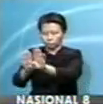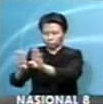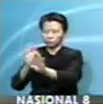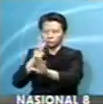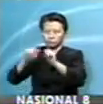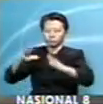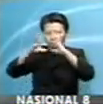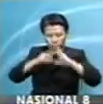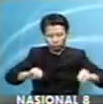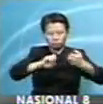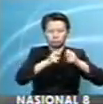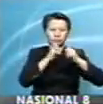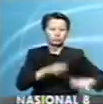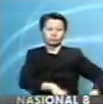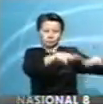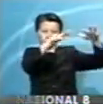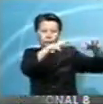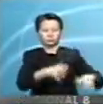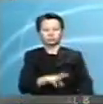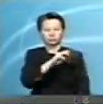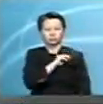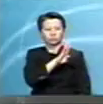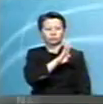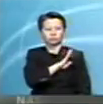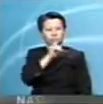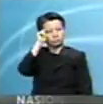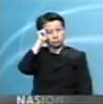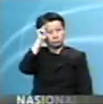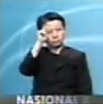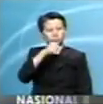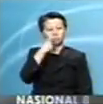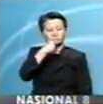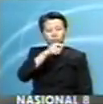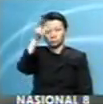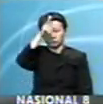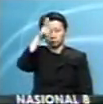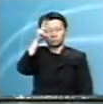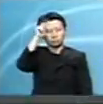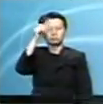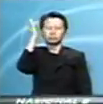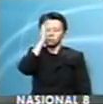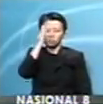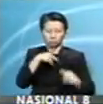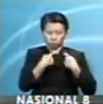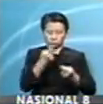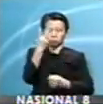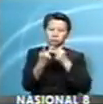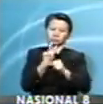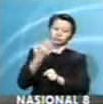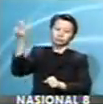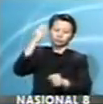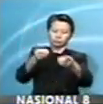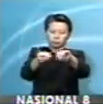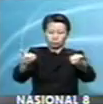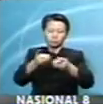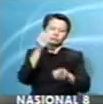dapat menangani masalah banjir menurut menteri besar dat Ahmad razif Abdul Rahman kerajaan Negeri menyedari sejak dua tahun lepas daerah